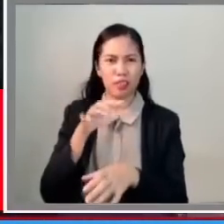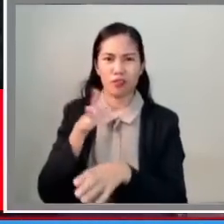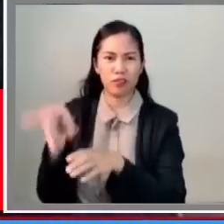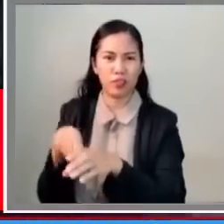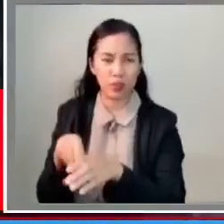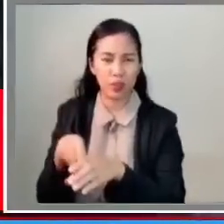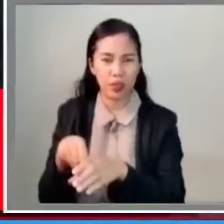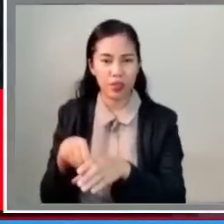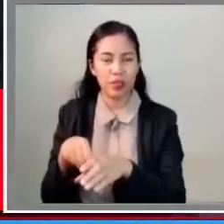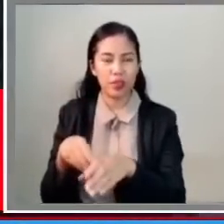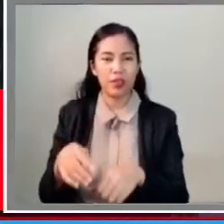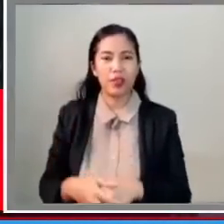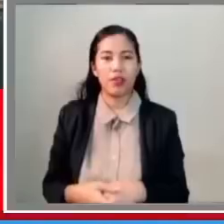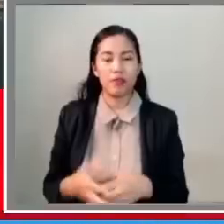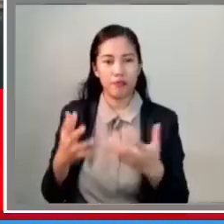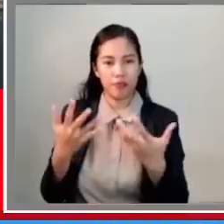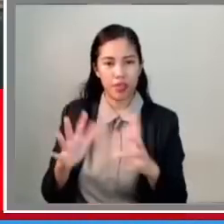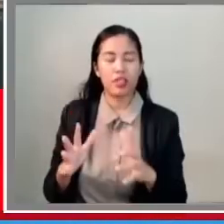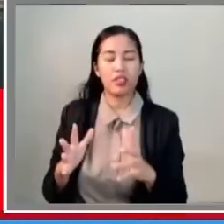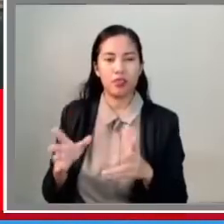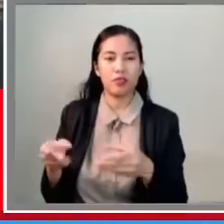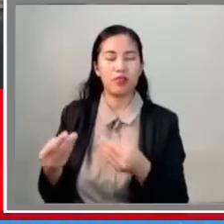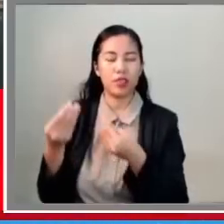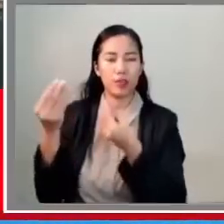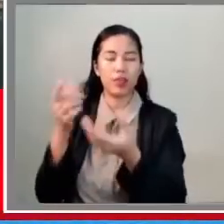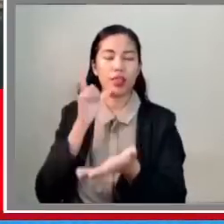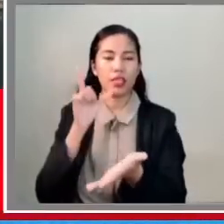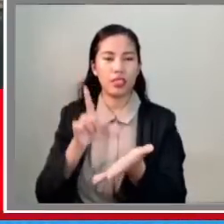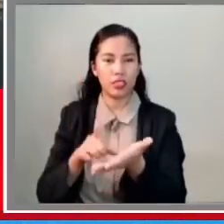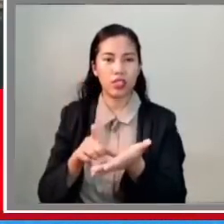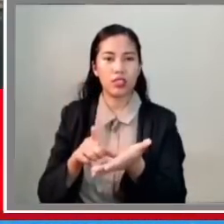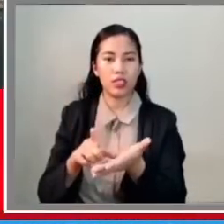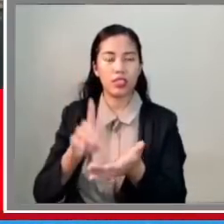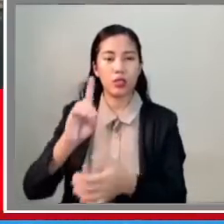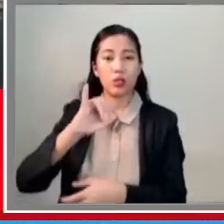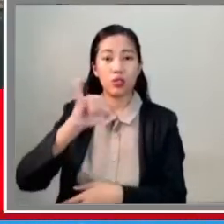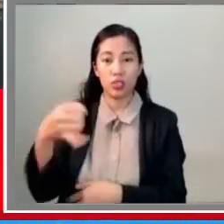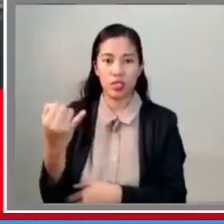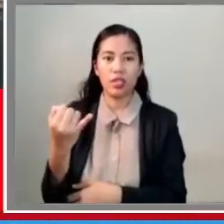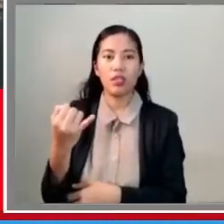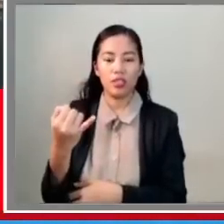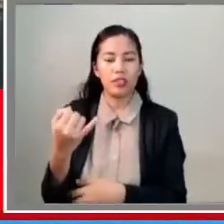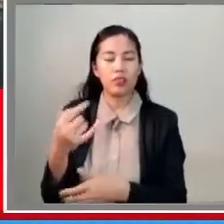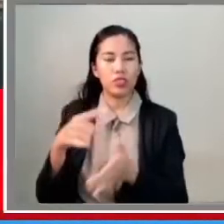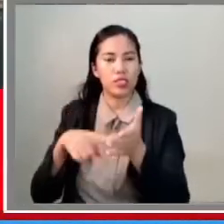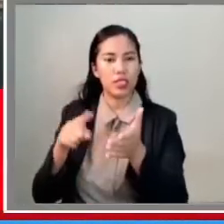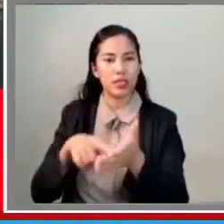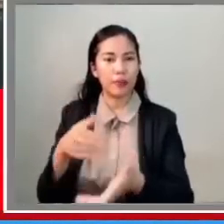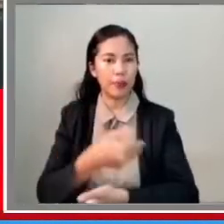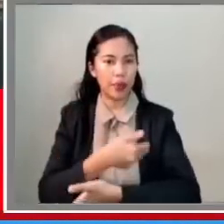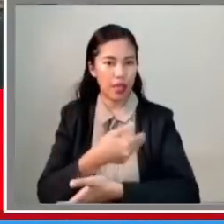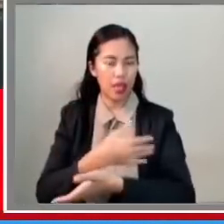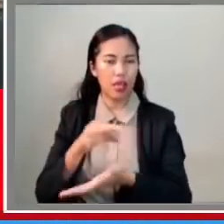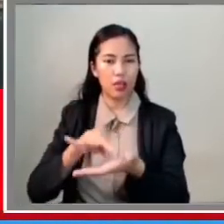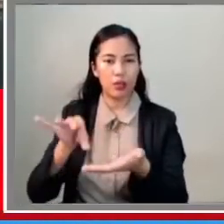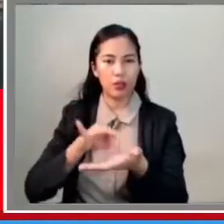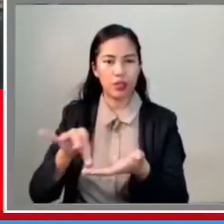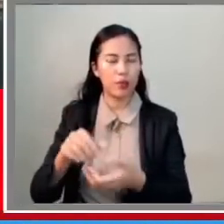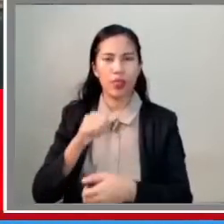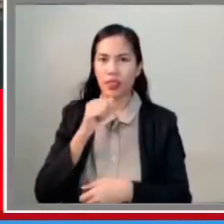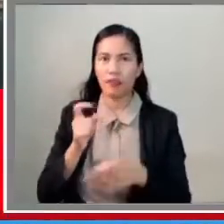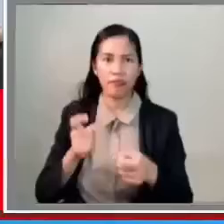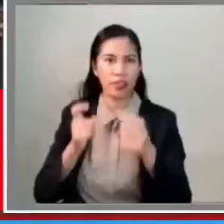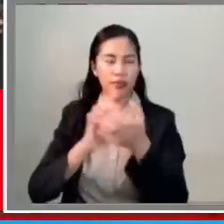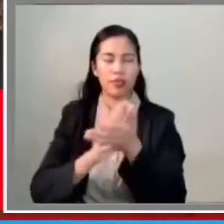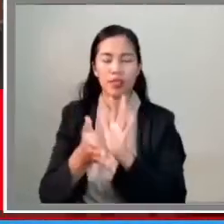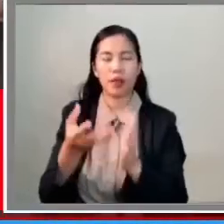waiver sa Department of Justice para tingnan ang mga bank account niya. Makikita raw na hindi siya biglang yumaman at naroon din ang mga ari-arian